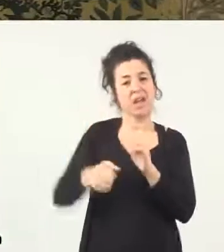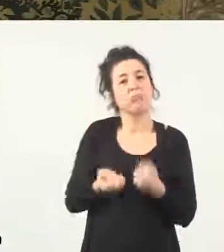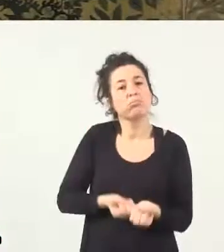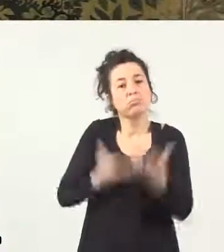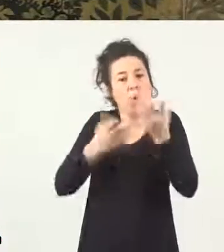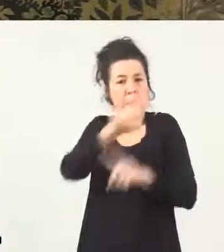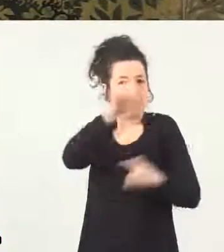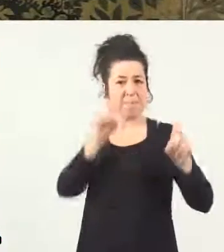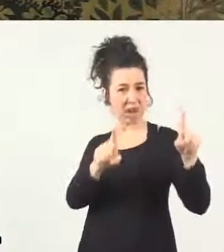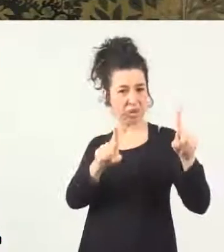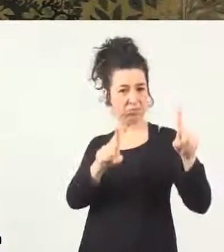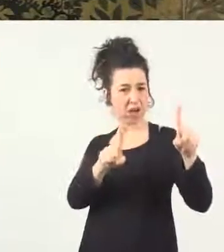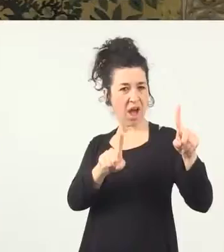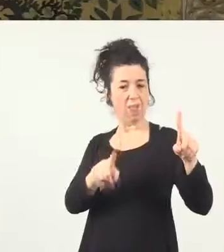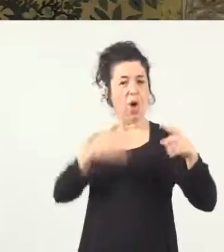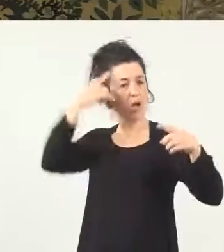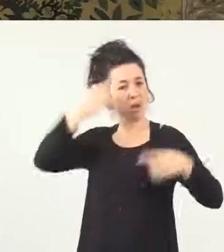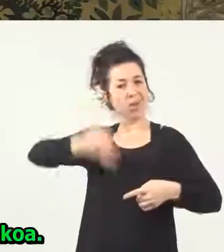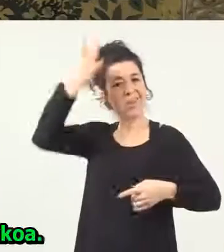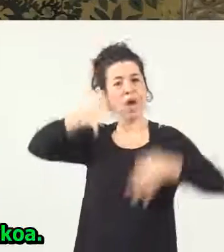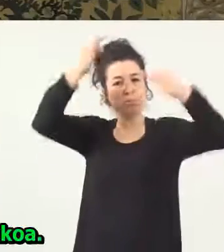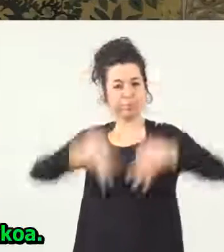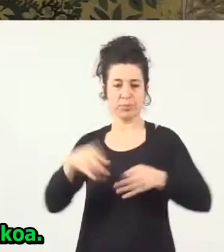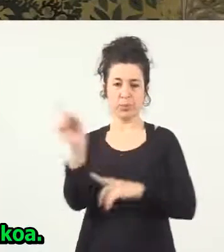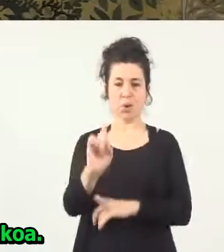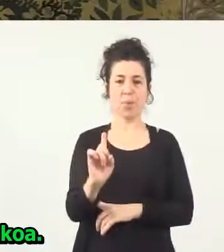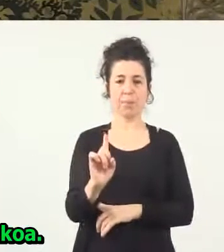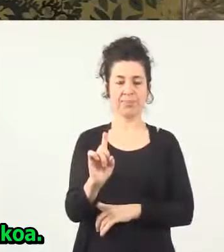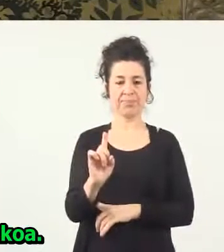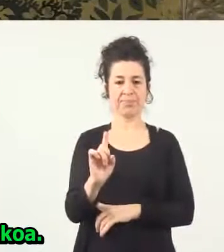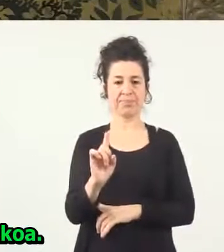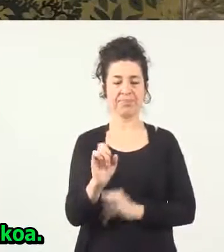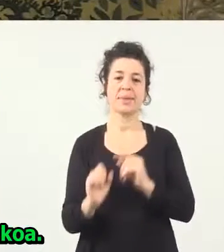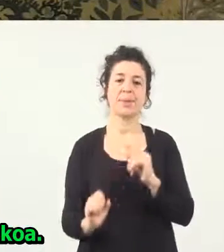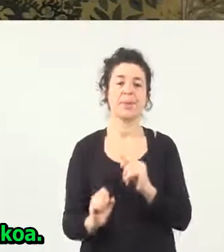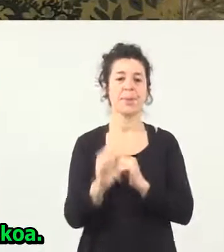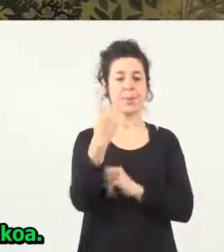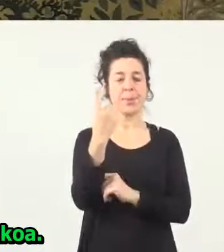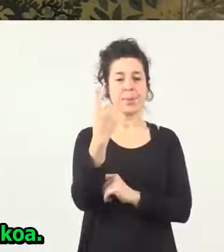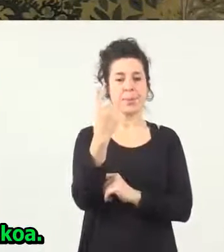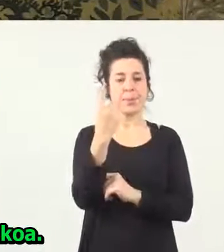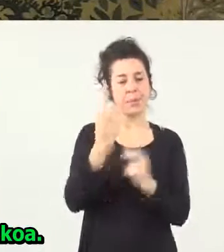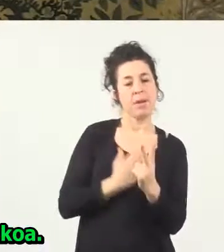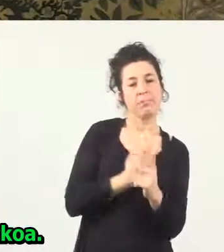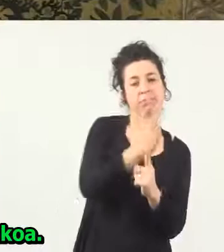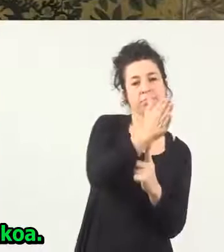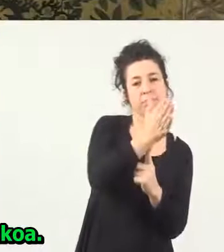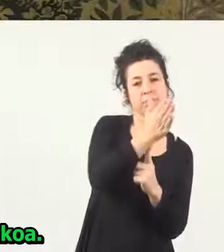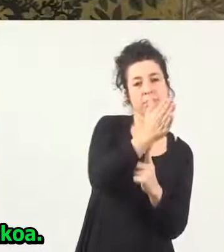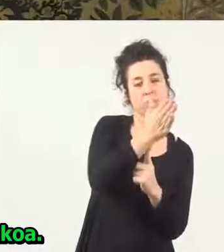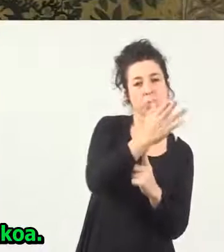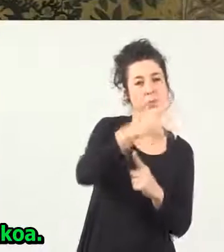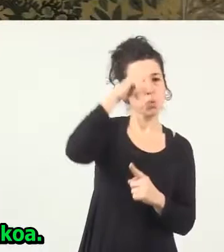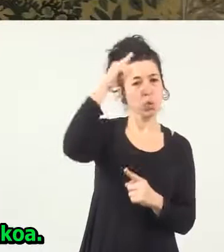beste ideia itxiak bezala, ezta? Lehenengo ardatza izango da kultura politikoa edo antolaketari